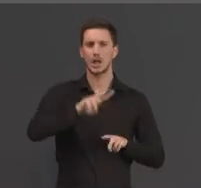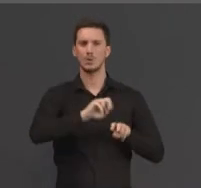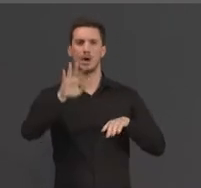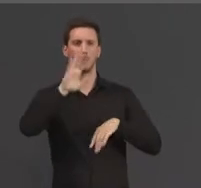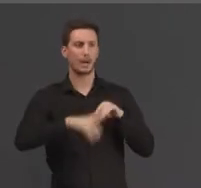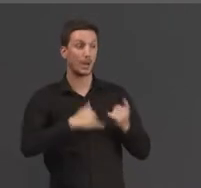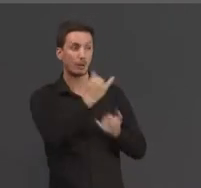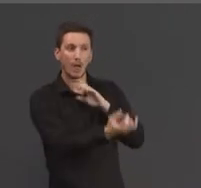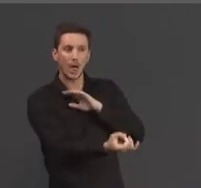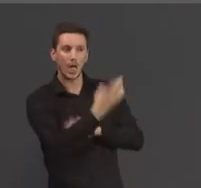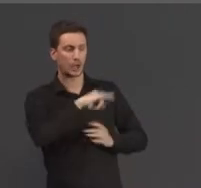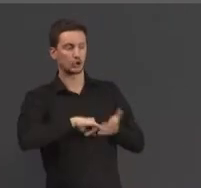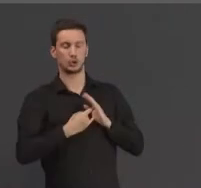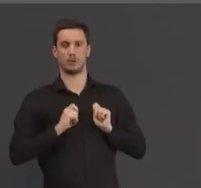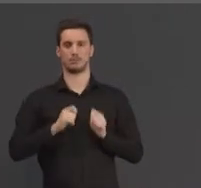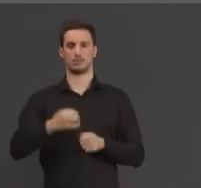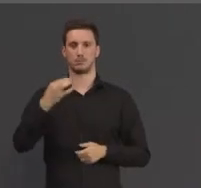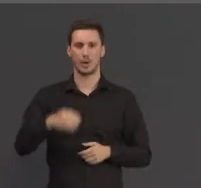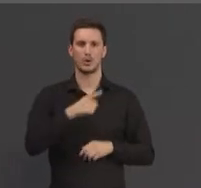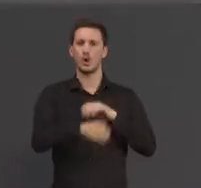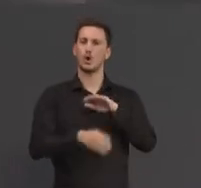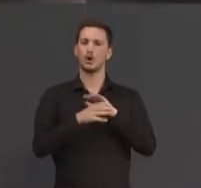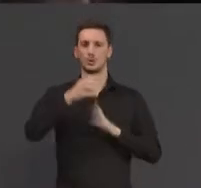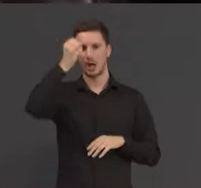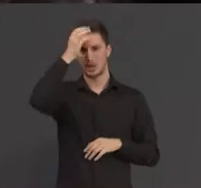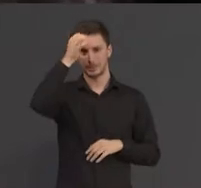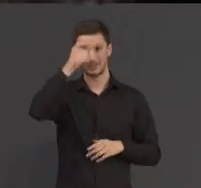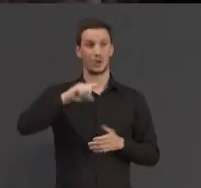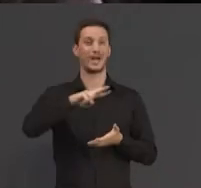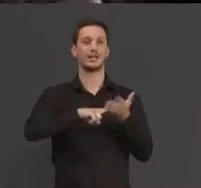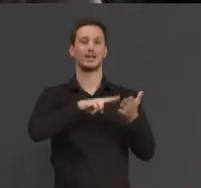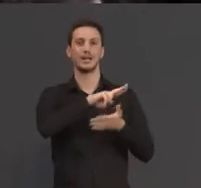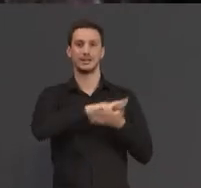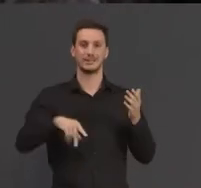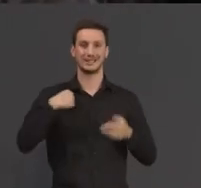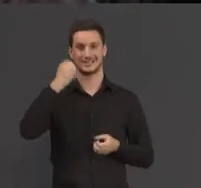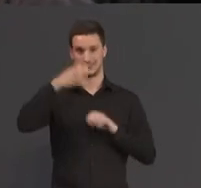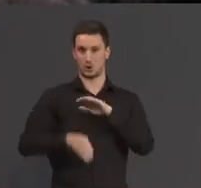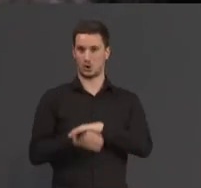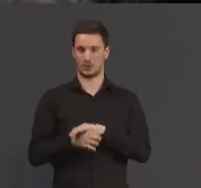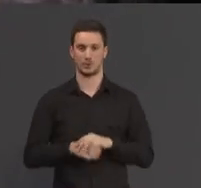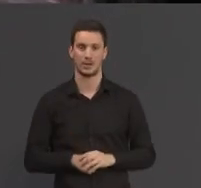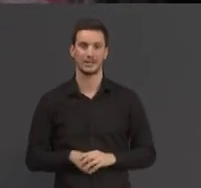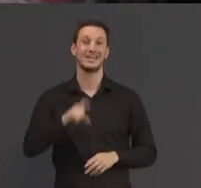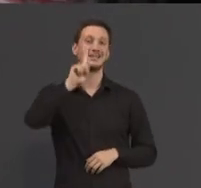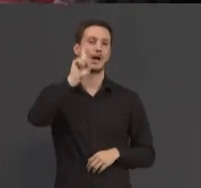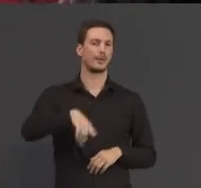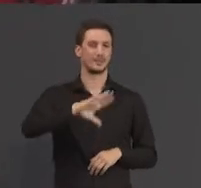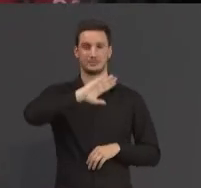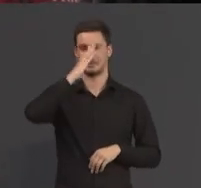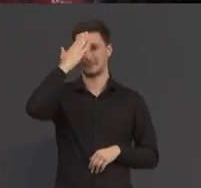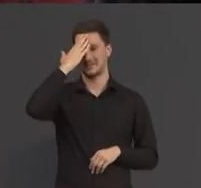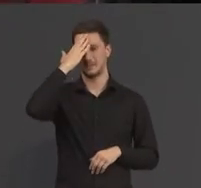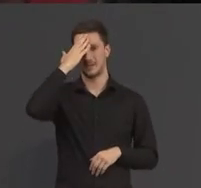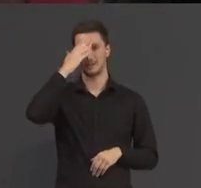resoldre problemes. Continueu aprenent, el que en anglès es coneix com a learner mindset. I sobretot, que